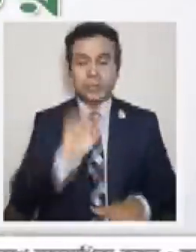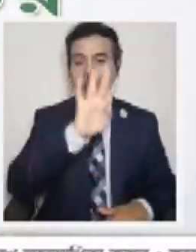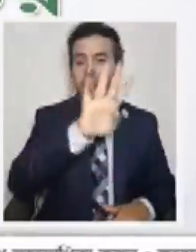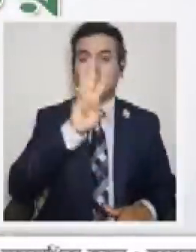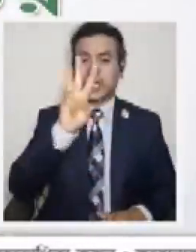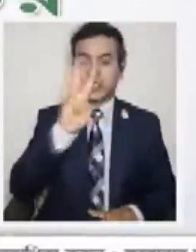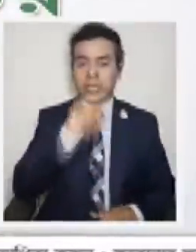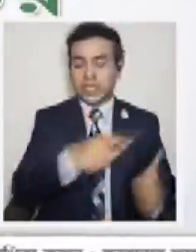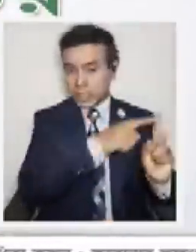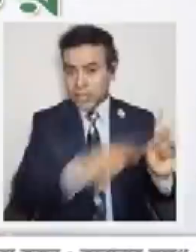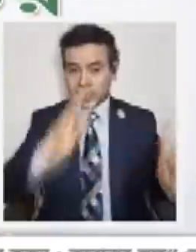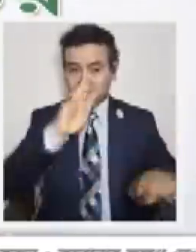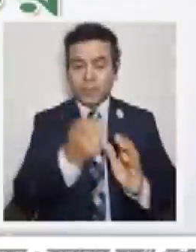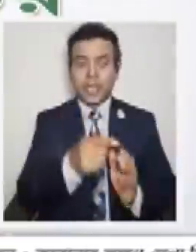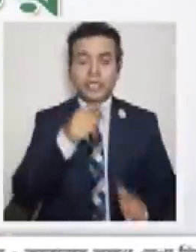39.96%।